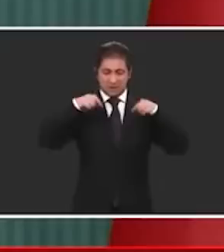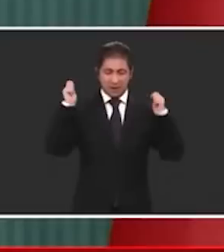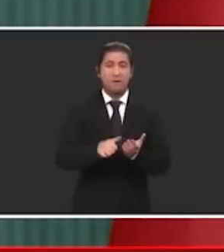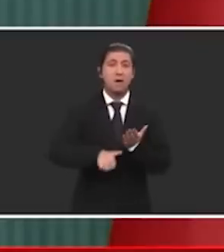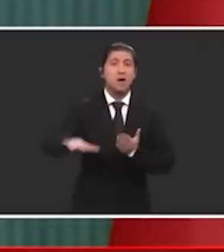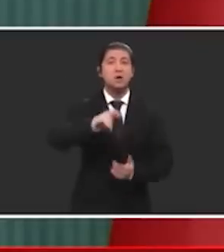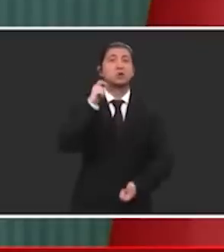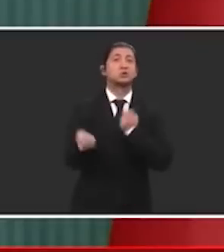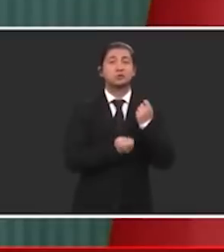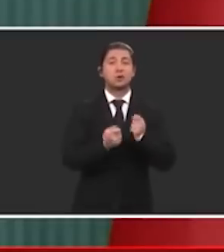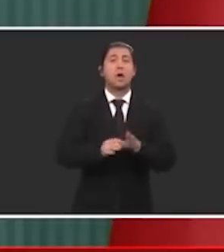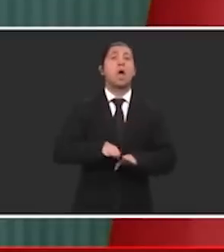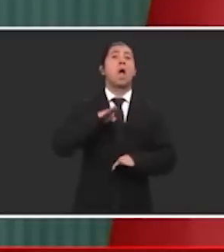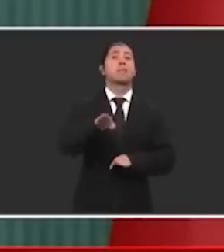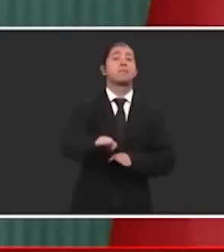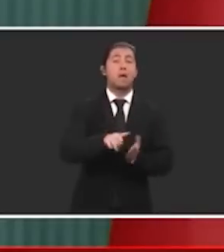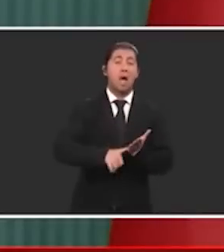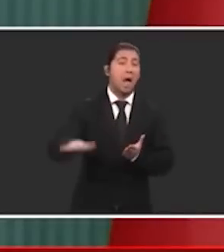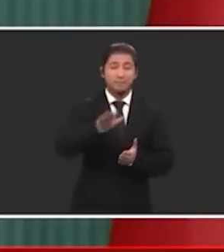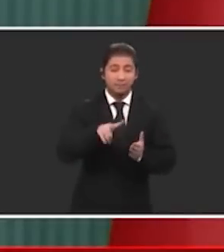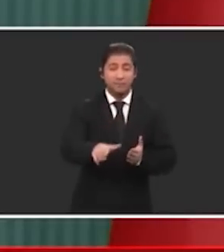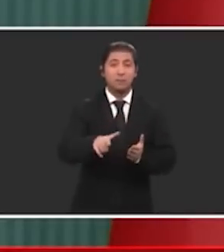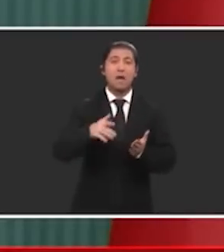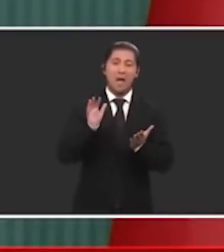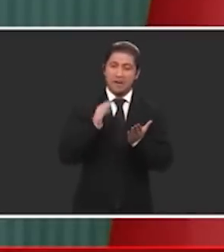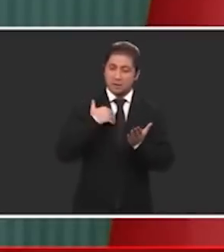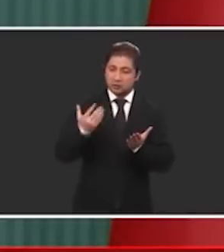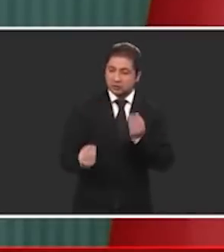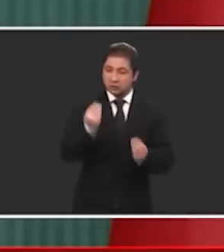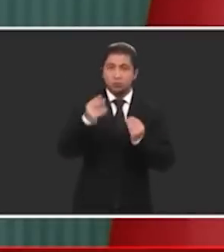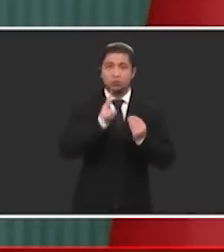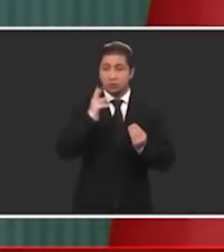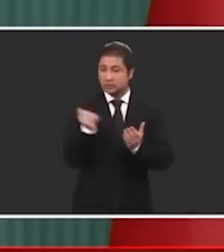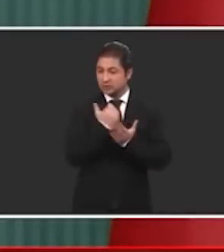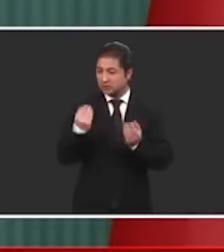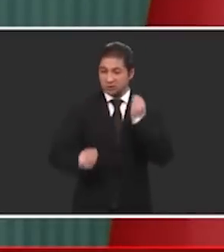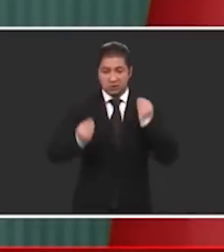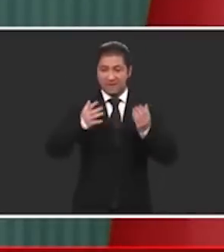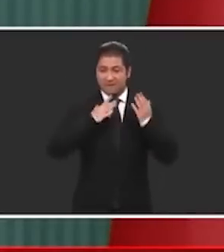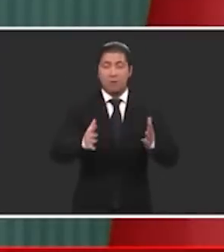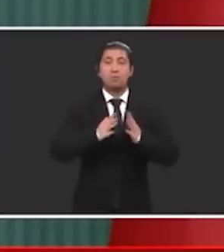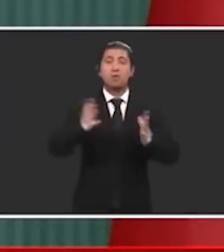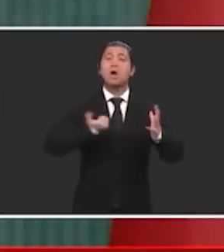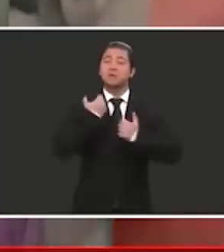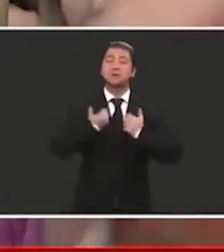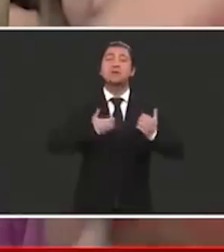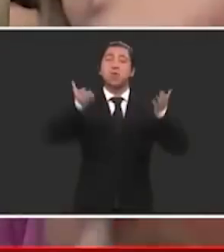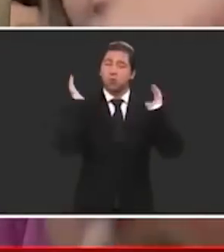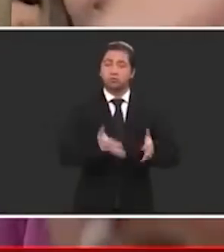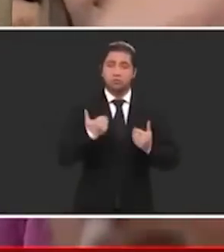işi, attığımız her adımı, elde ettiğimiz her neticeyi, karşılaştığımız büyük zorluklara